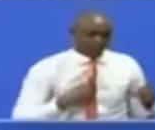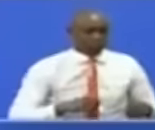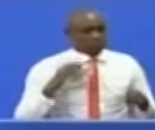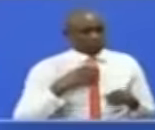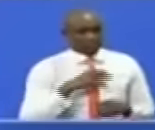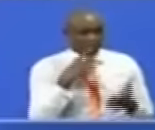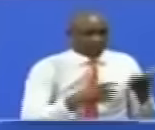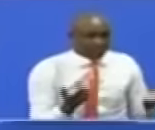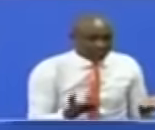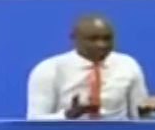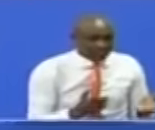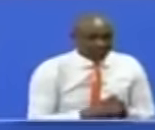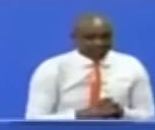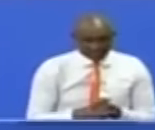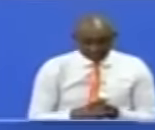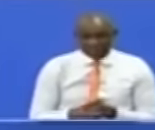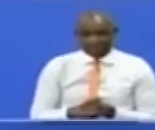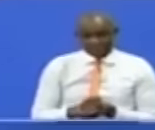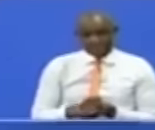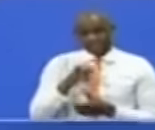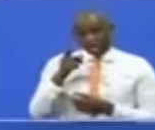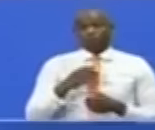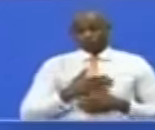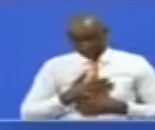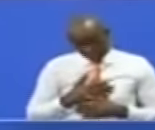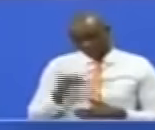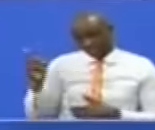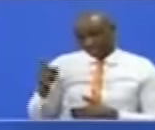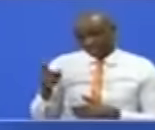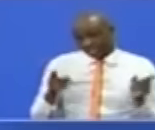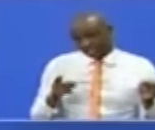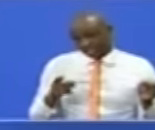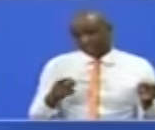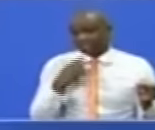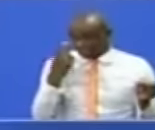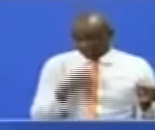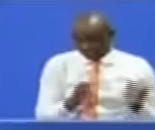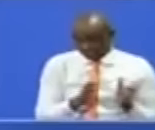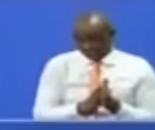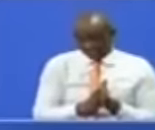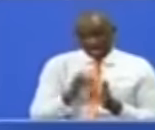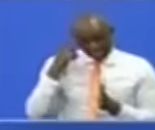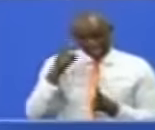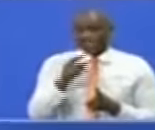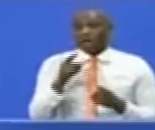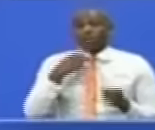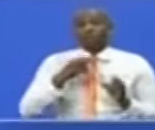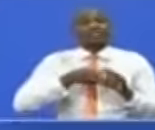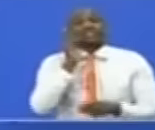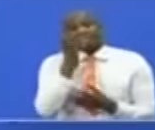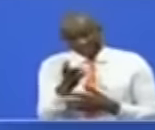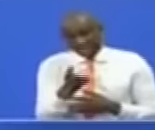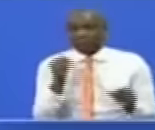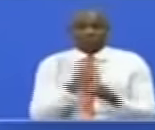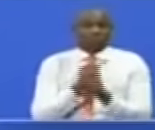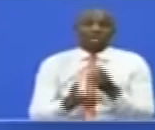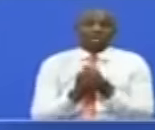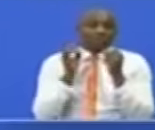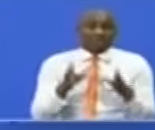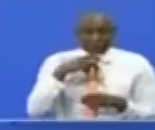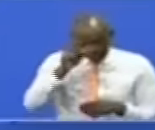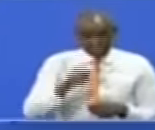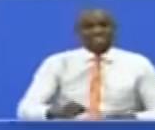kamati hii ya bunge ni lipi. Vile mheshimiwa Murkomen amesema, kujiuzulu kwa Kamama hakutasaidia jambo lolote. Manake ni mwenyekiti wa kamati